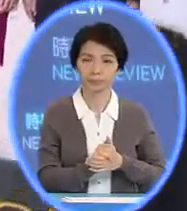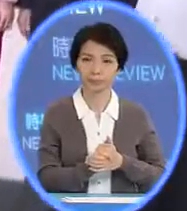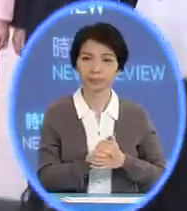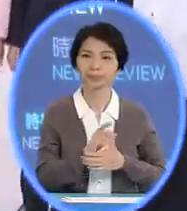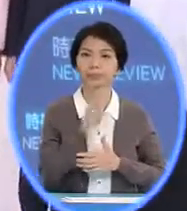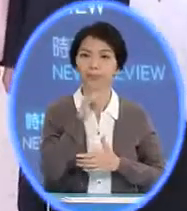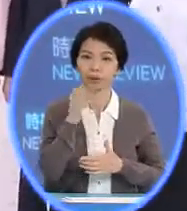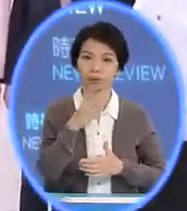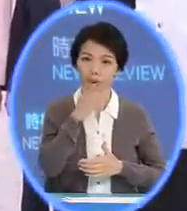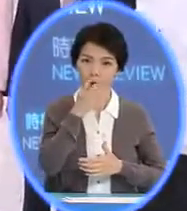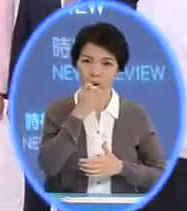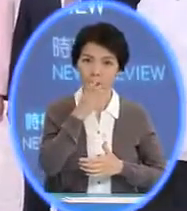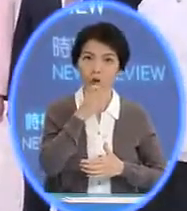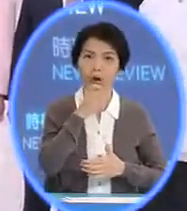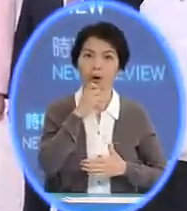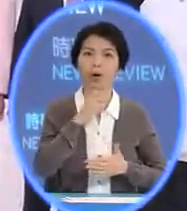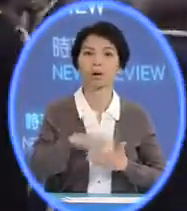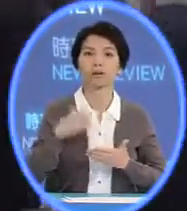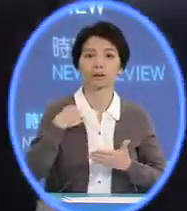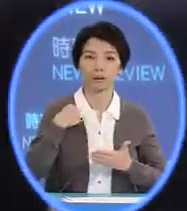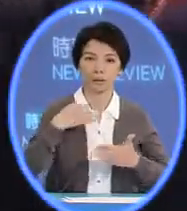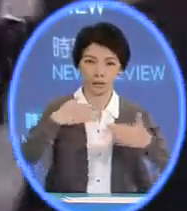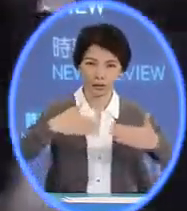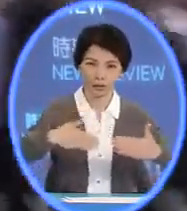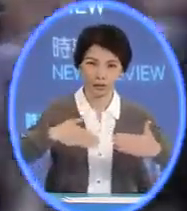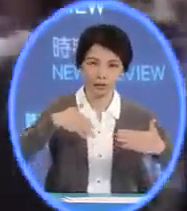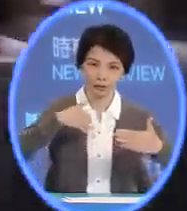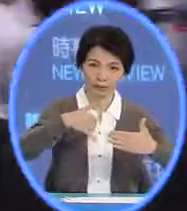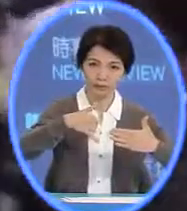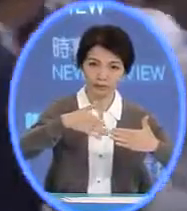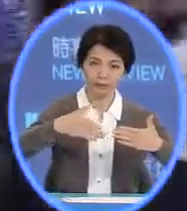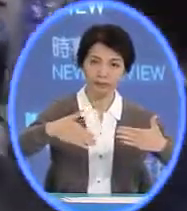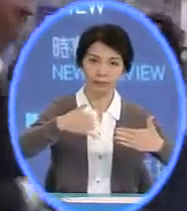他们之后到香港和内地口岸区分界。